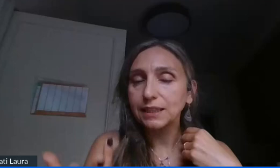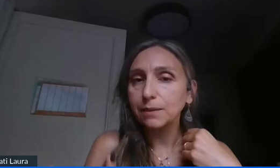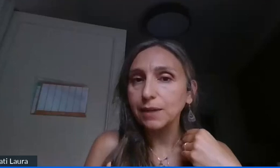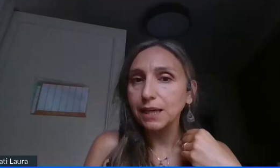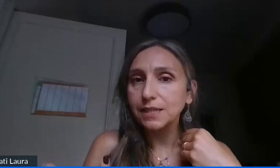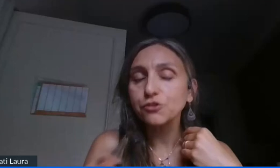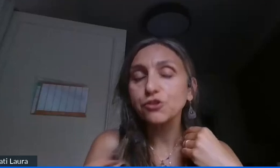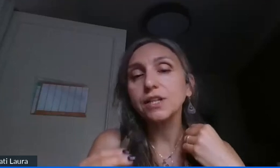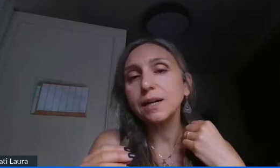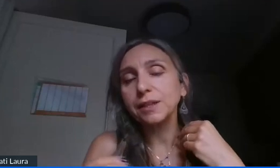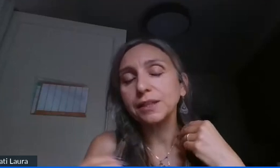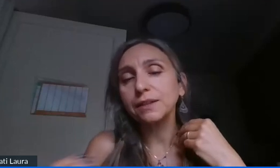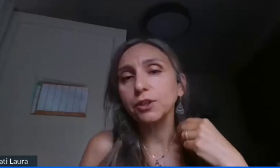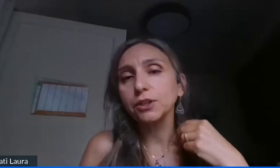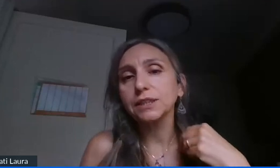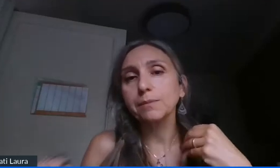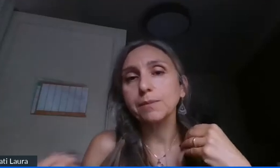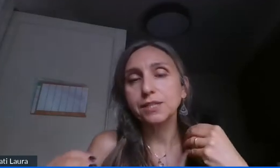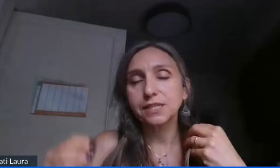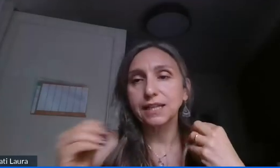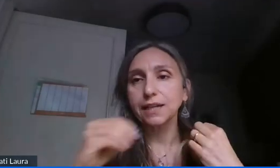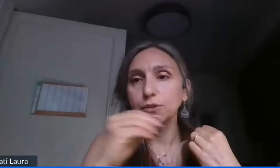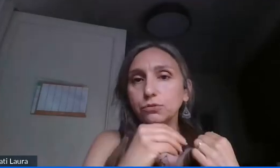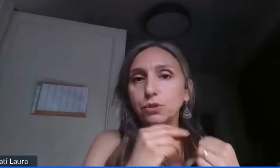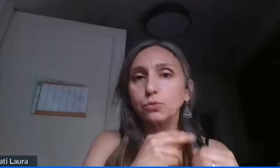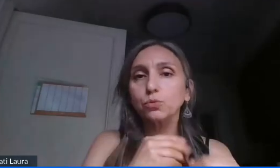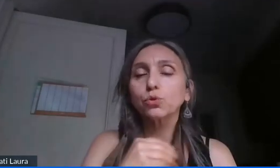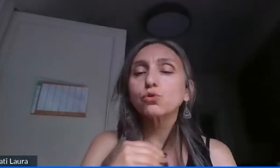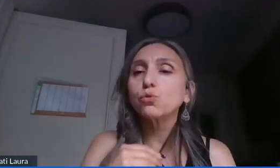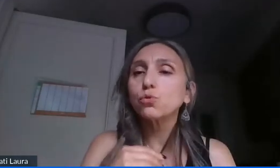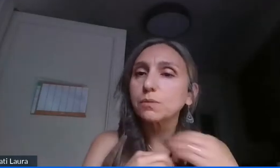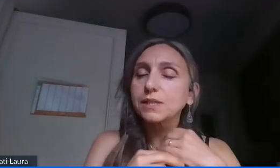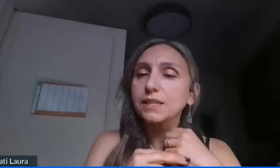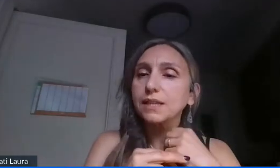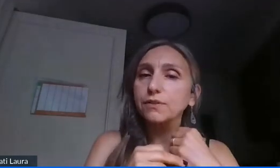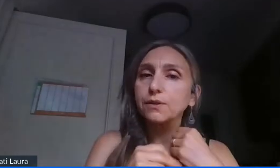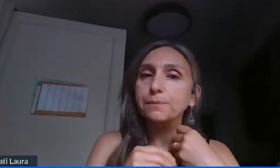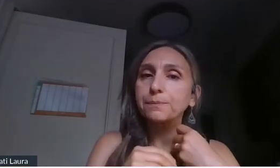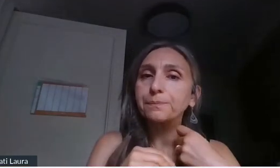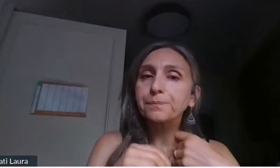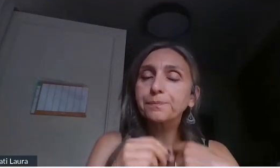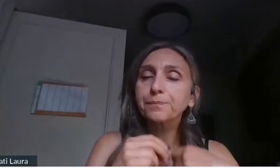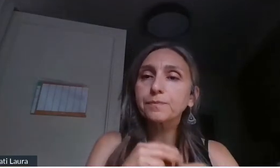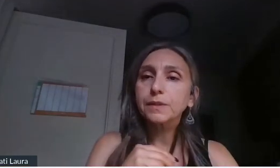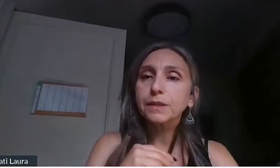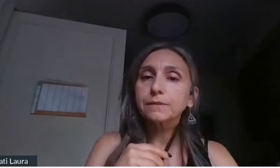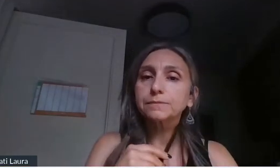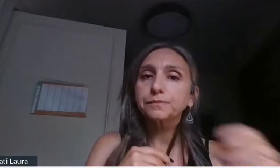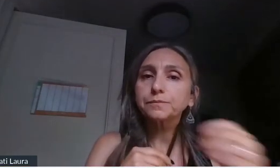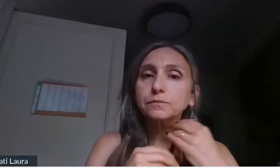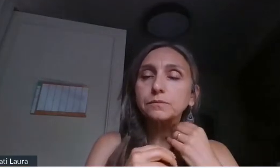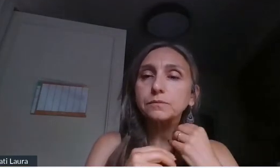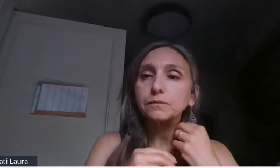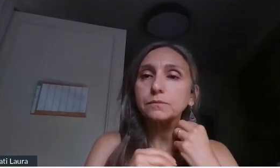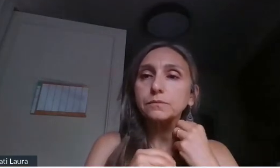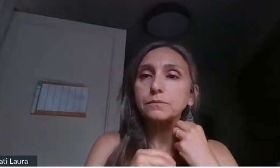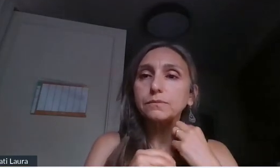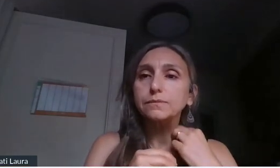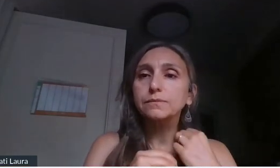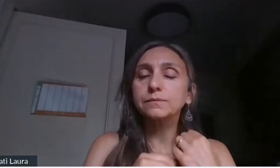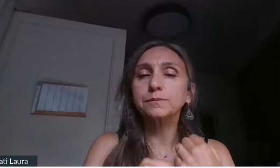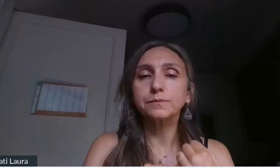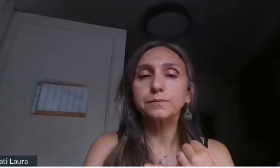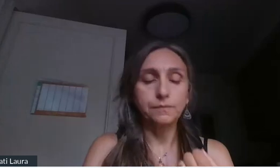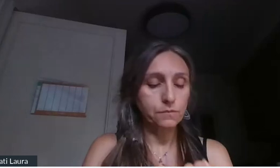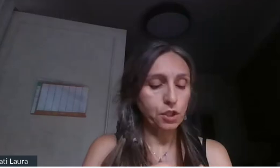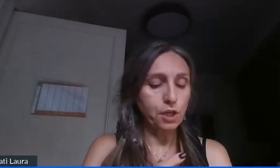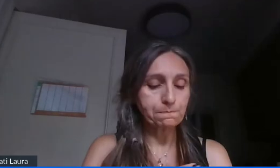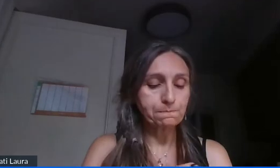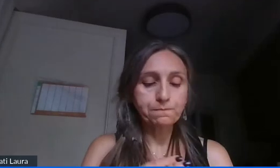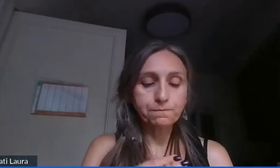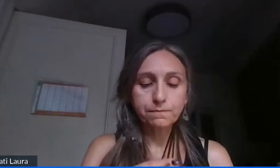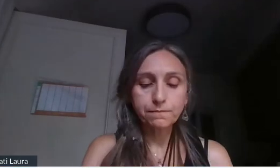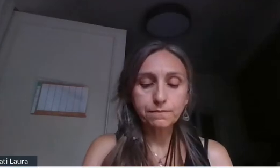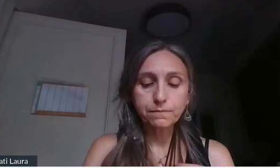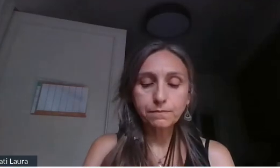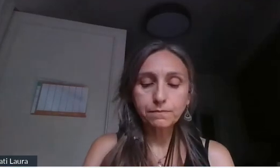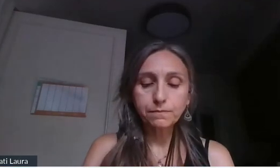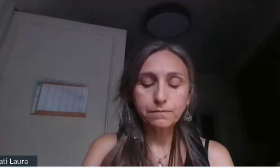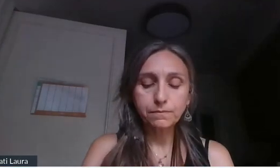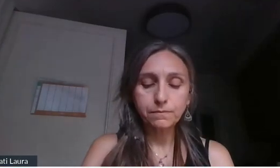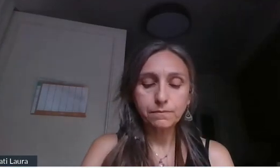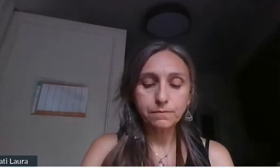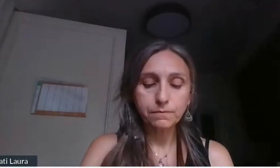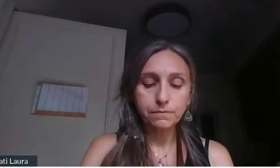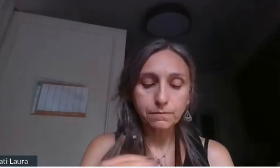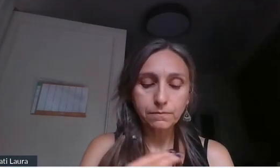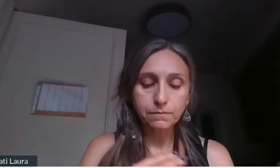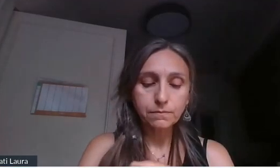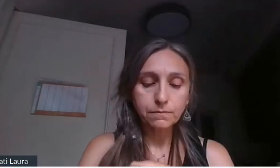di quel database. Generalmente il valore del database sta nel contenuto. Scusami, Stefano. No, però nel caso in cui, mi sentite? Sì. Sì. Sì. Nel caso